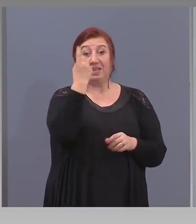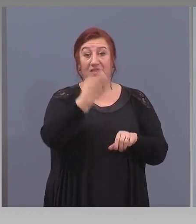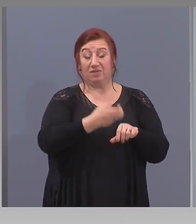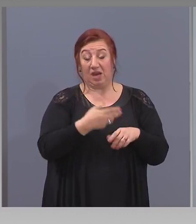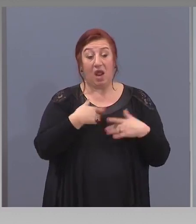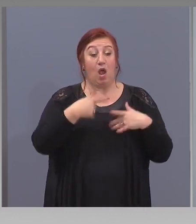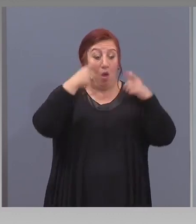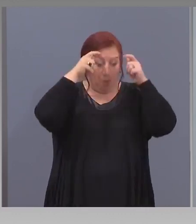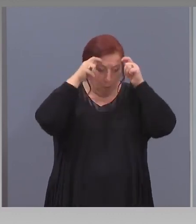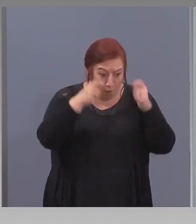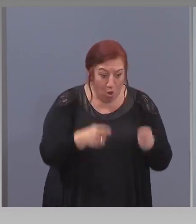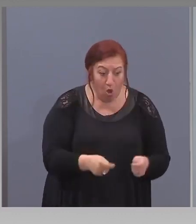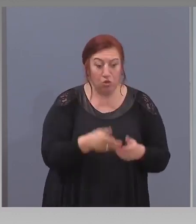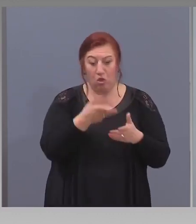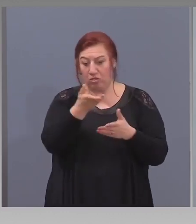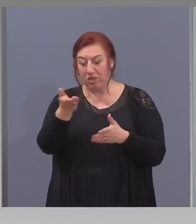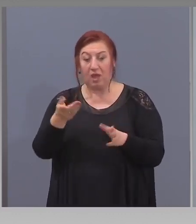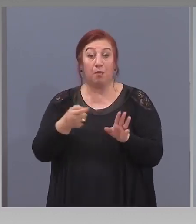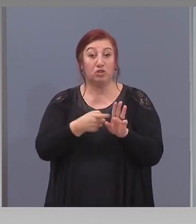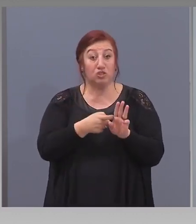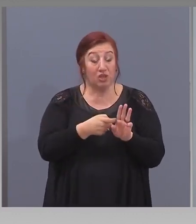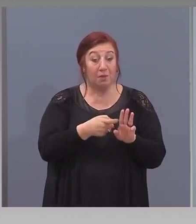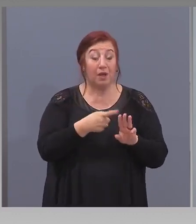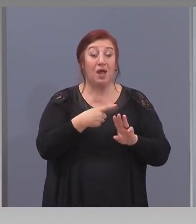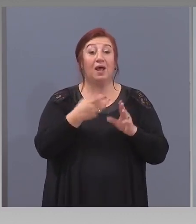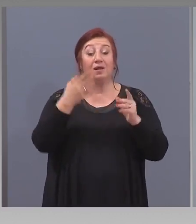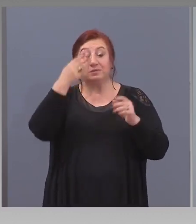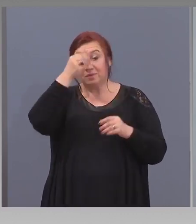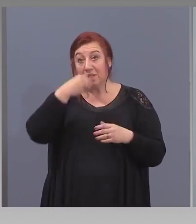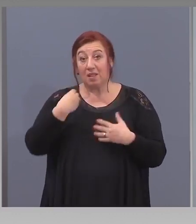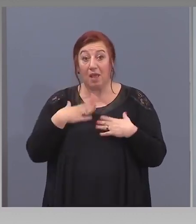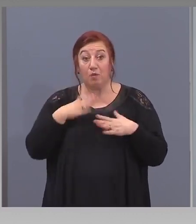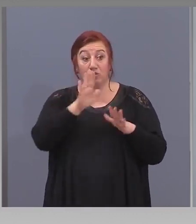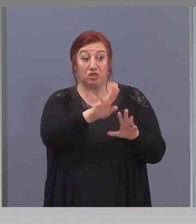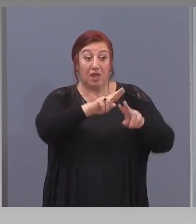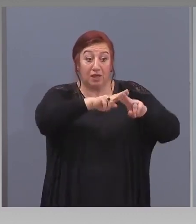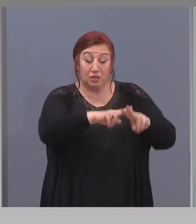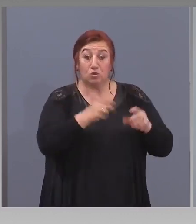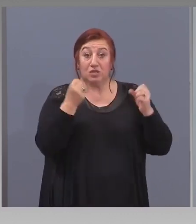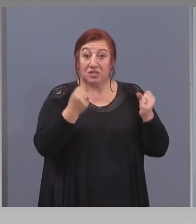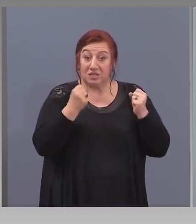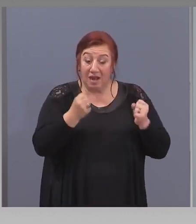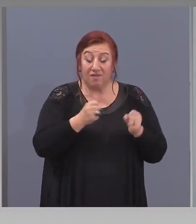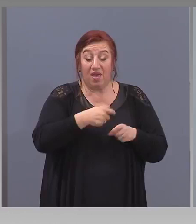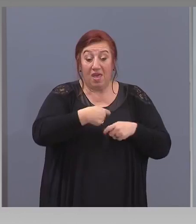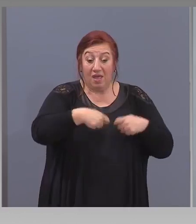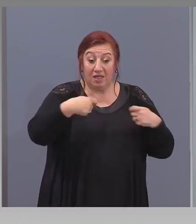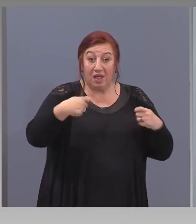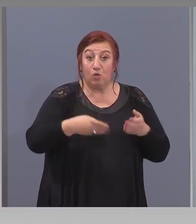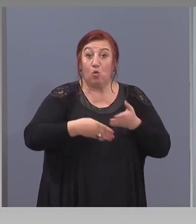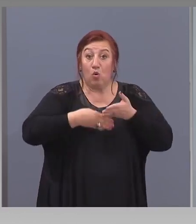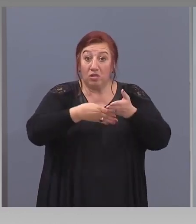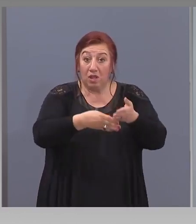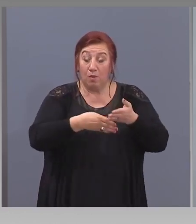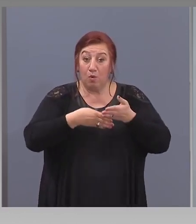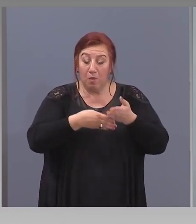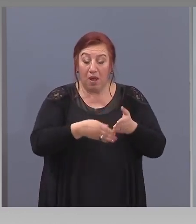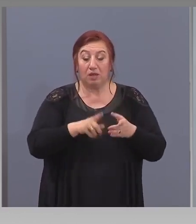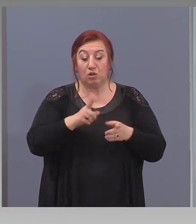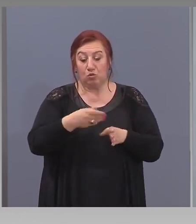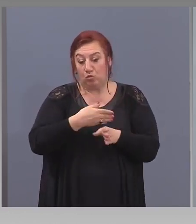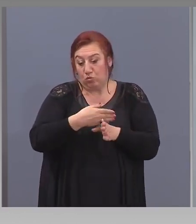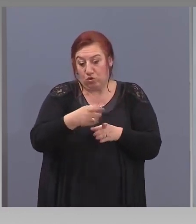вършат. И дай Боже да са здрави. Дълго да вършат или докато тече тази